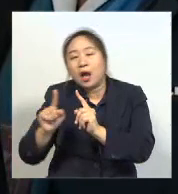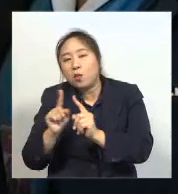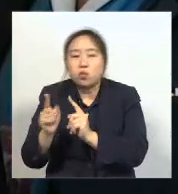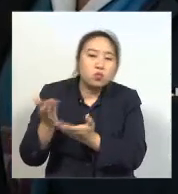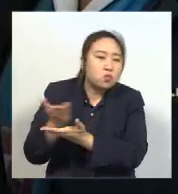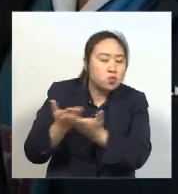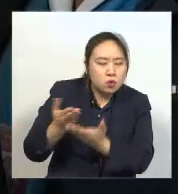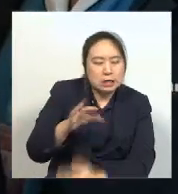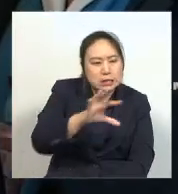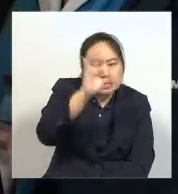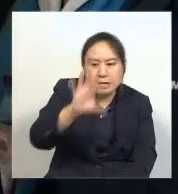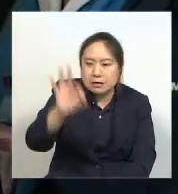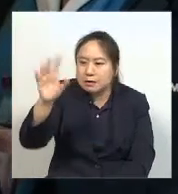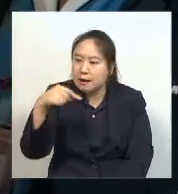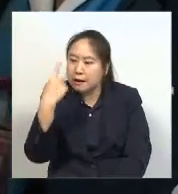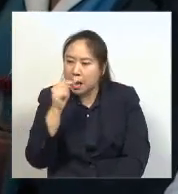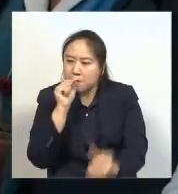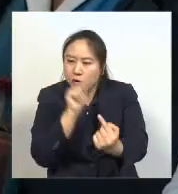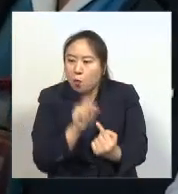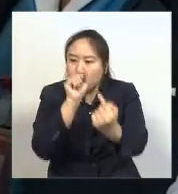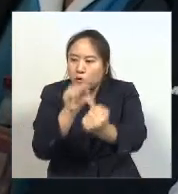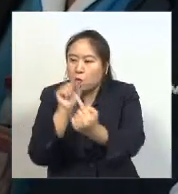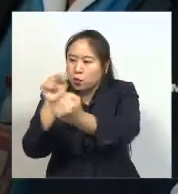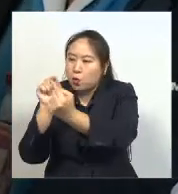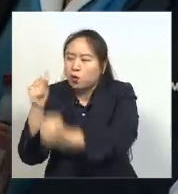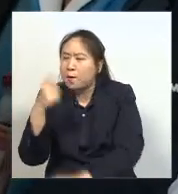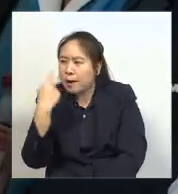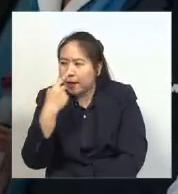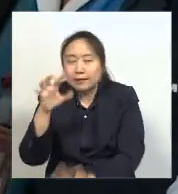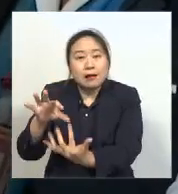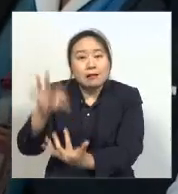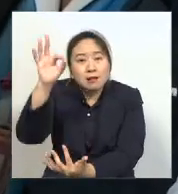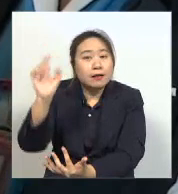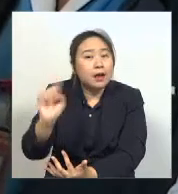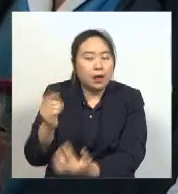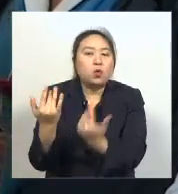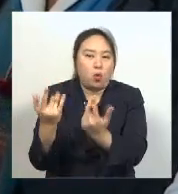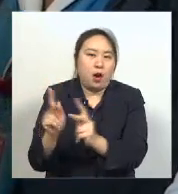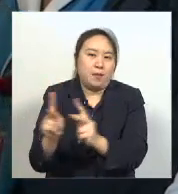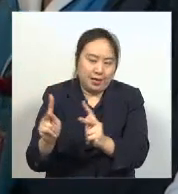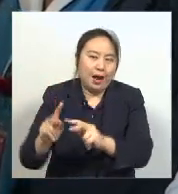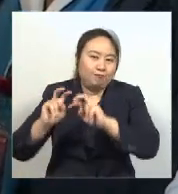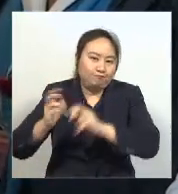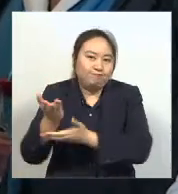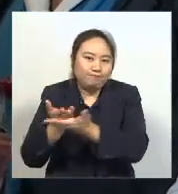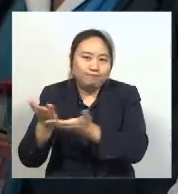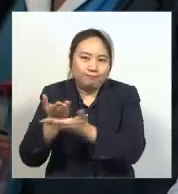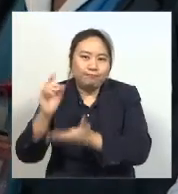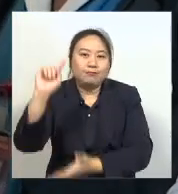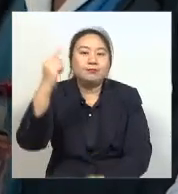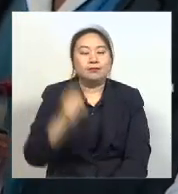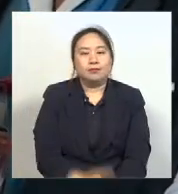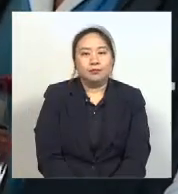ว่ามีบุคคลใดที่เหมาะสมในการทำหน้าที่บ้างเท่านั้นแต่จะเลือกบุคคลใดอาจต้องหารือในชั้นกรรมาธิการอีกครั้งหนึ่งครับ